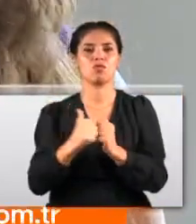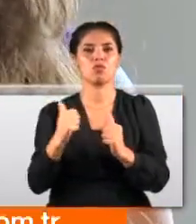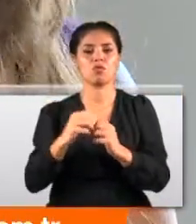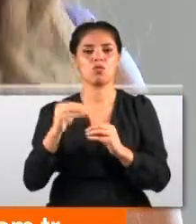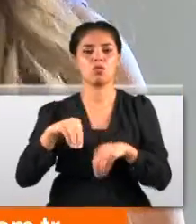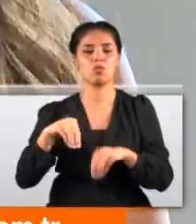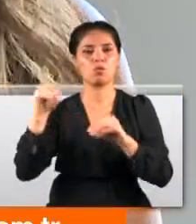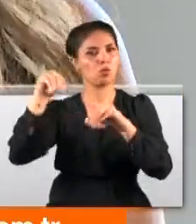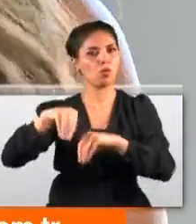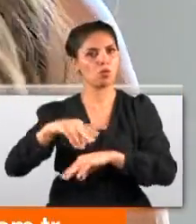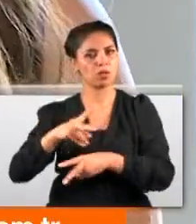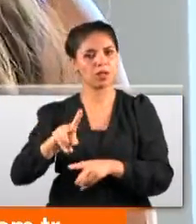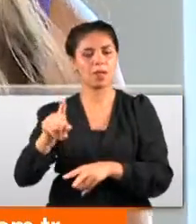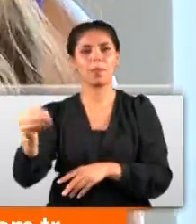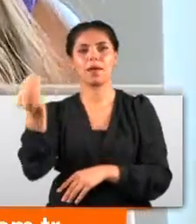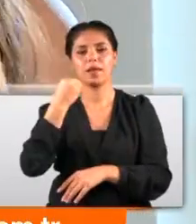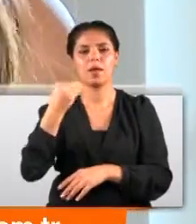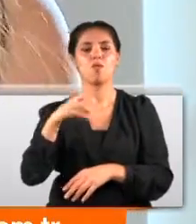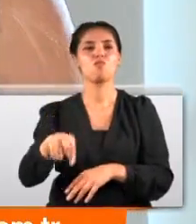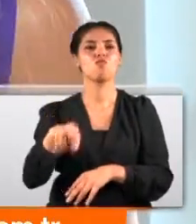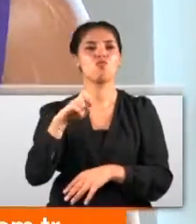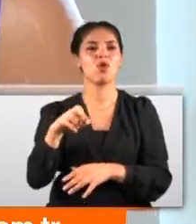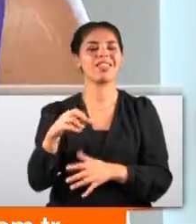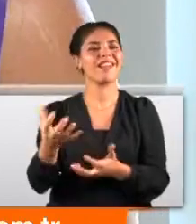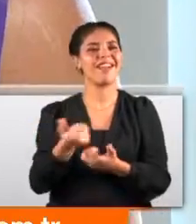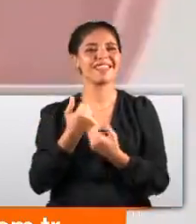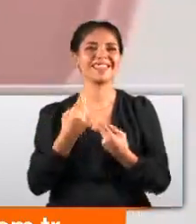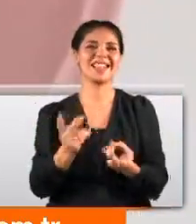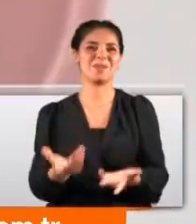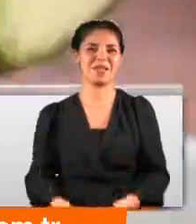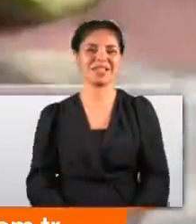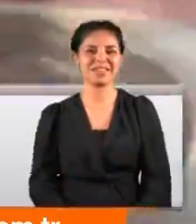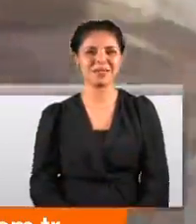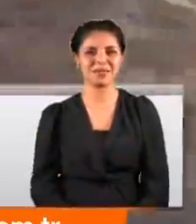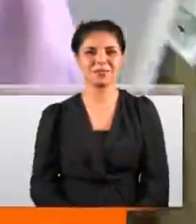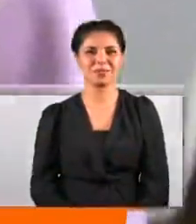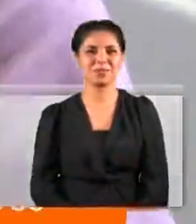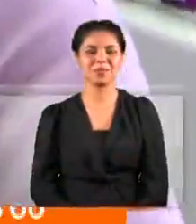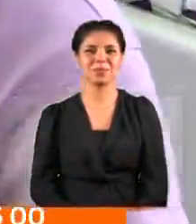yumurta koyabiliriz. Bu şekilde tükettiğinde de proteinini kekle almış olacak.